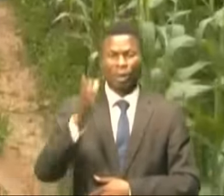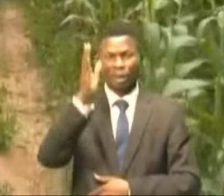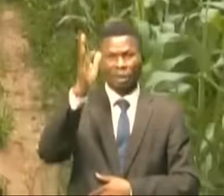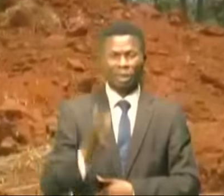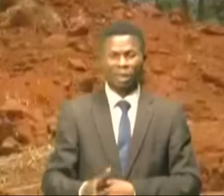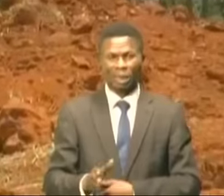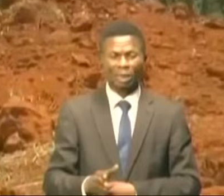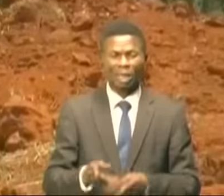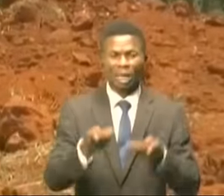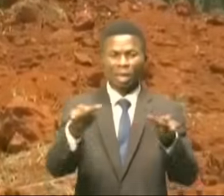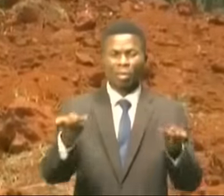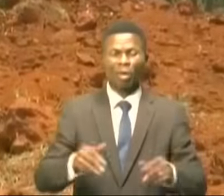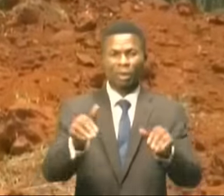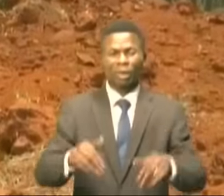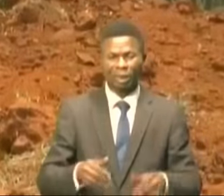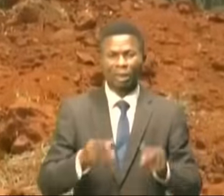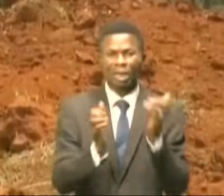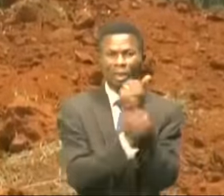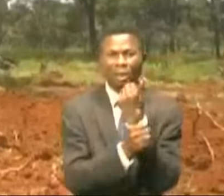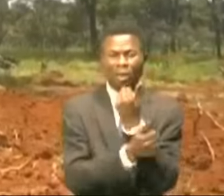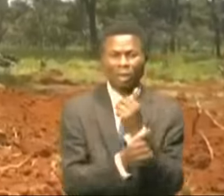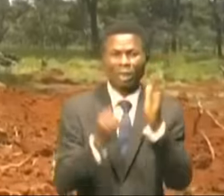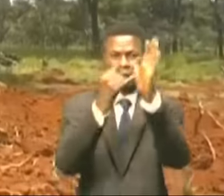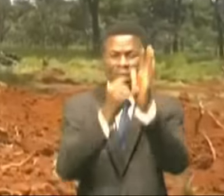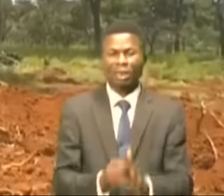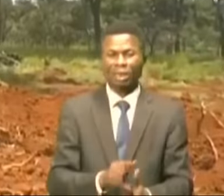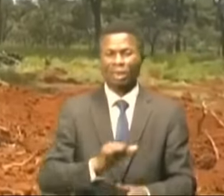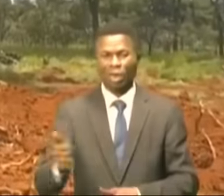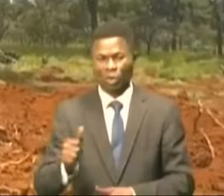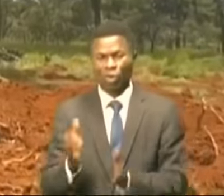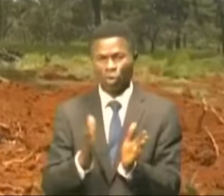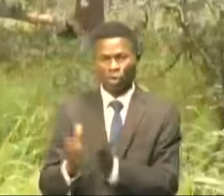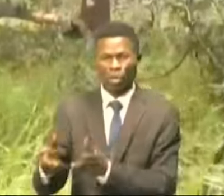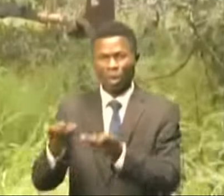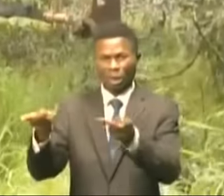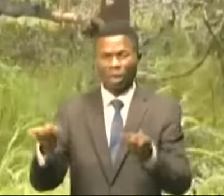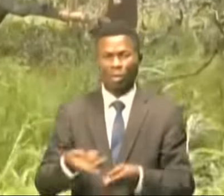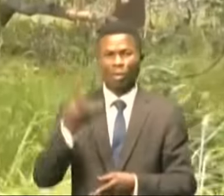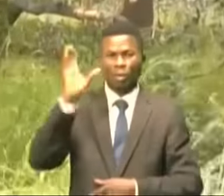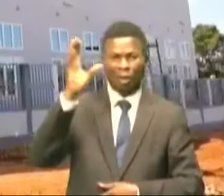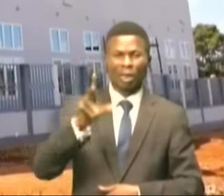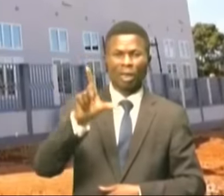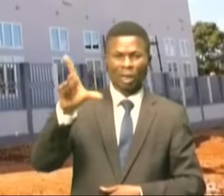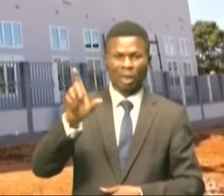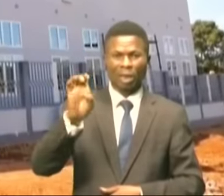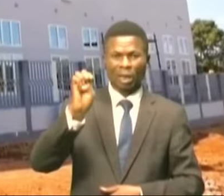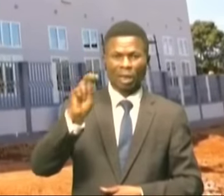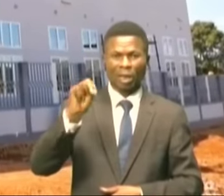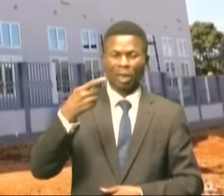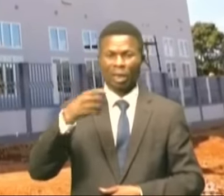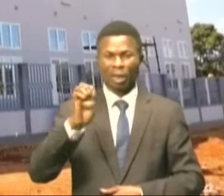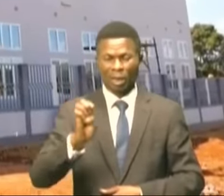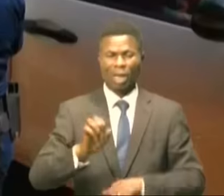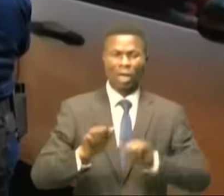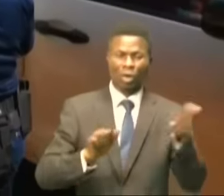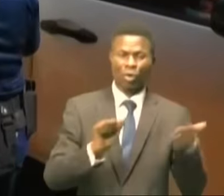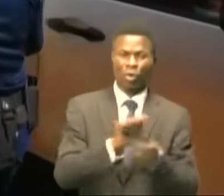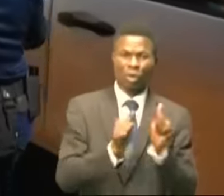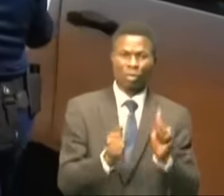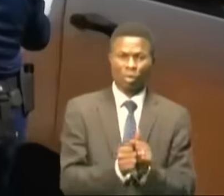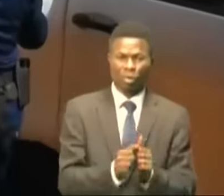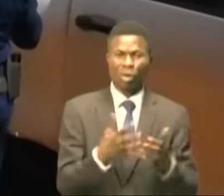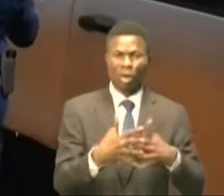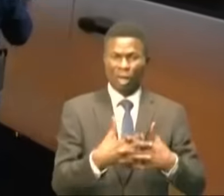maïs et 600 autres en dessoussage sur le site du village Lengue. Dans un autre chapitre, de